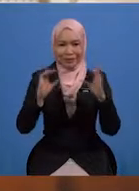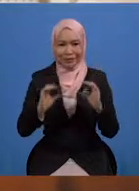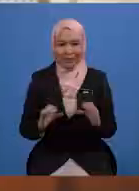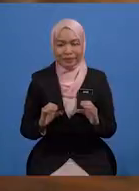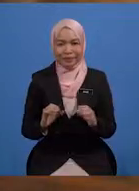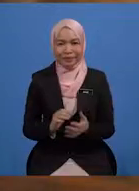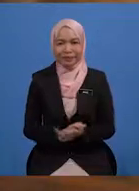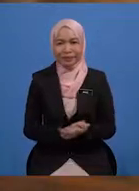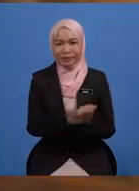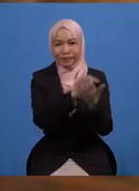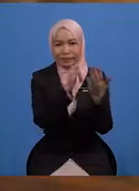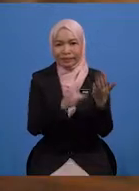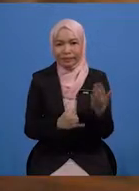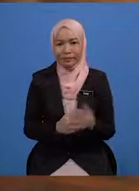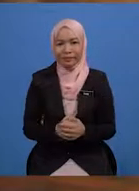catan.